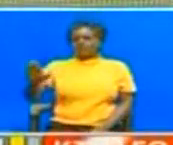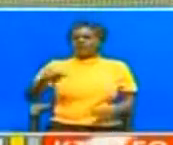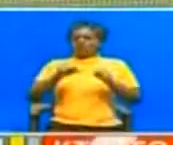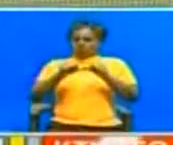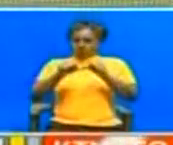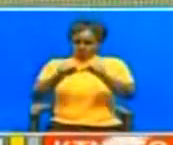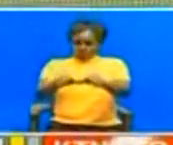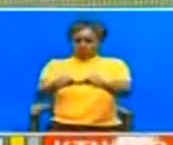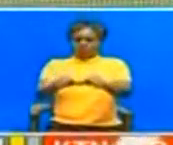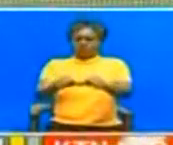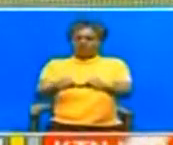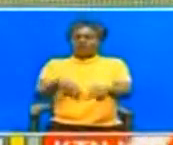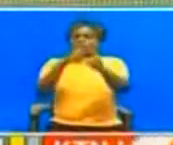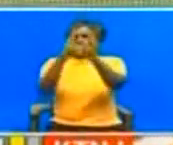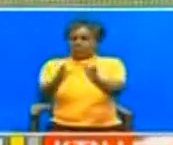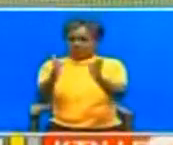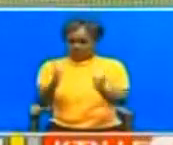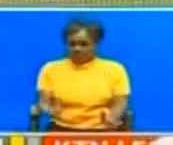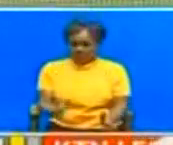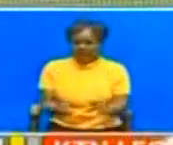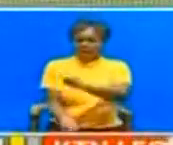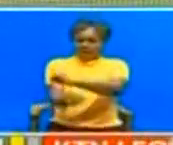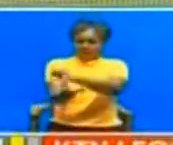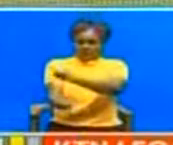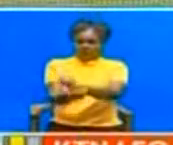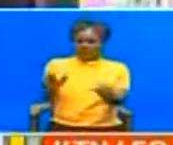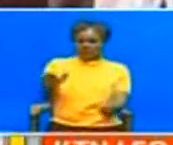wameendelea kushikilia. Francis Ntalaki na maelezo kamili.